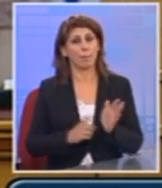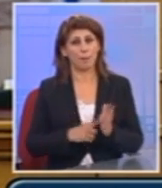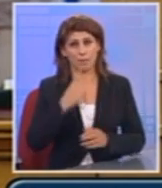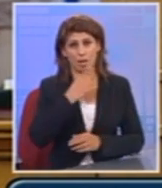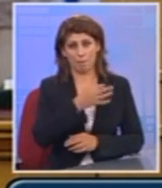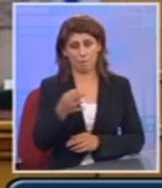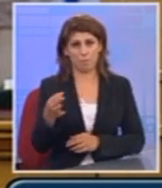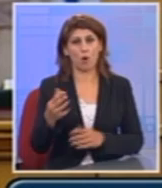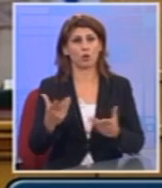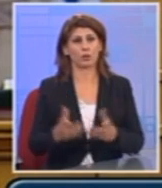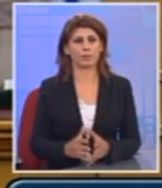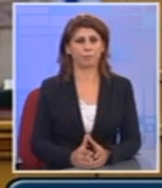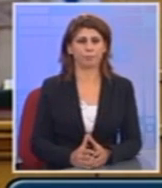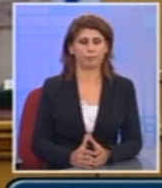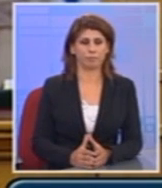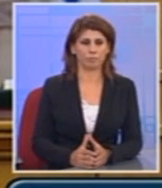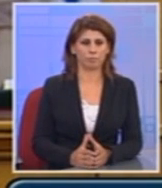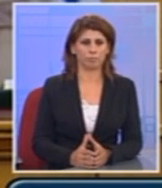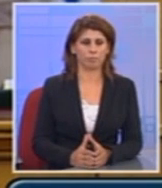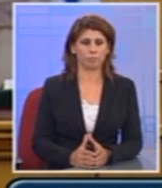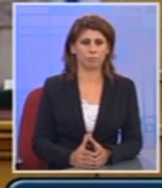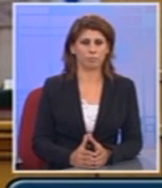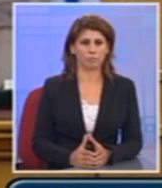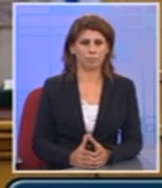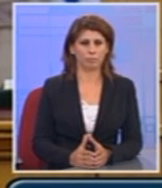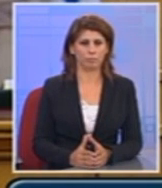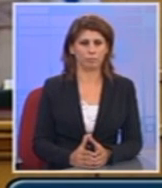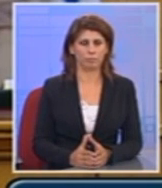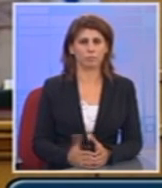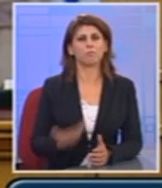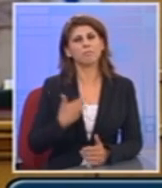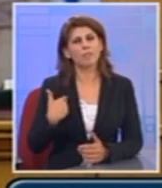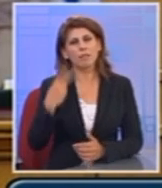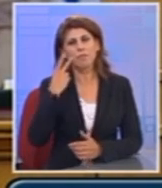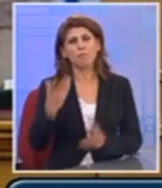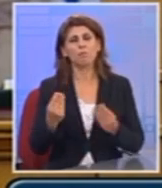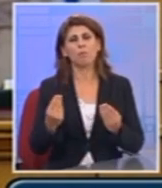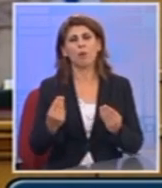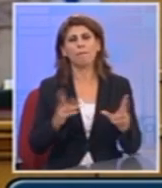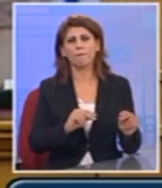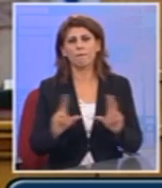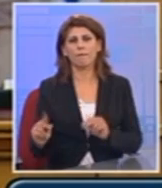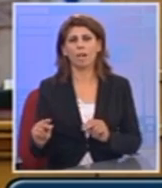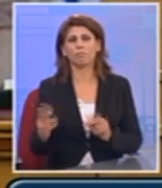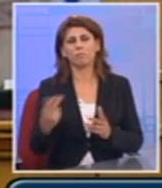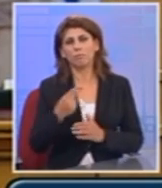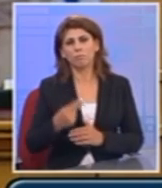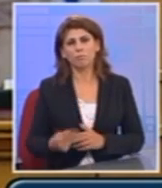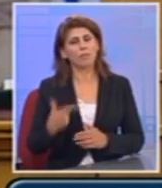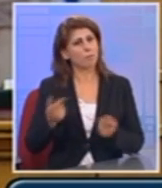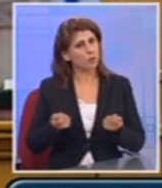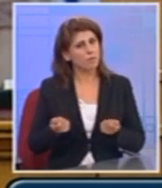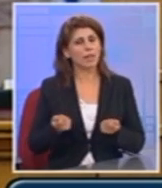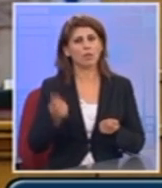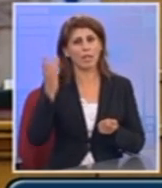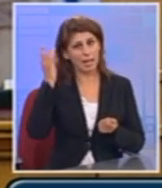πω ότι ε εμείς βλέπουμε πολλά κοινά σημεία σε αυτά που συμβαίνουν και στην